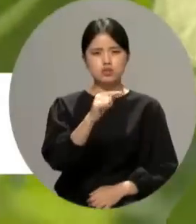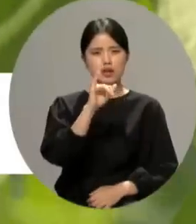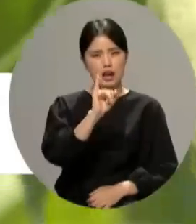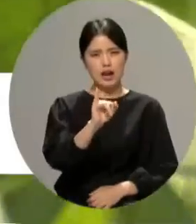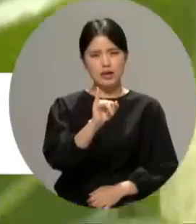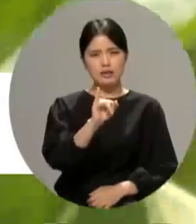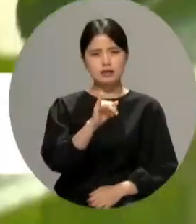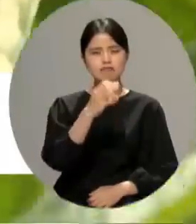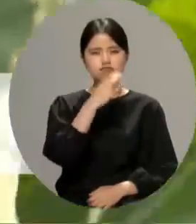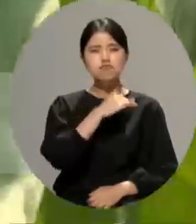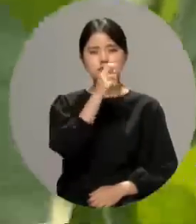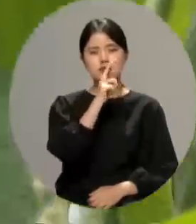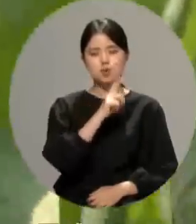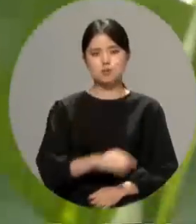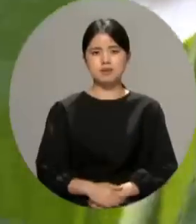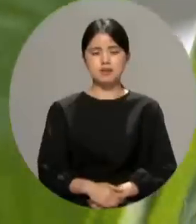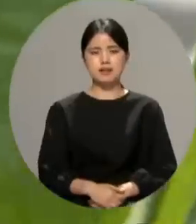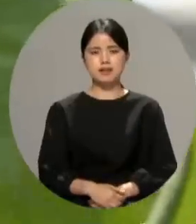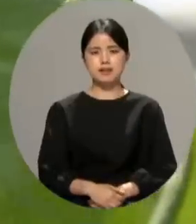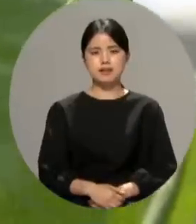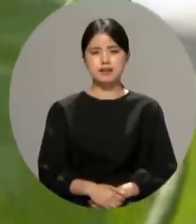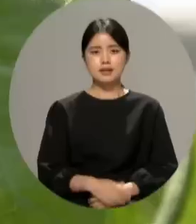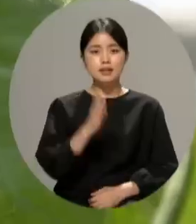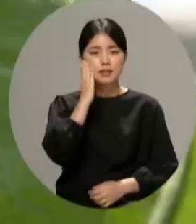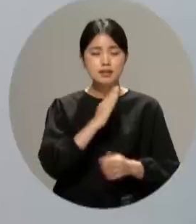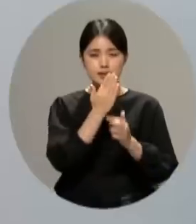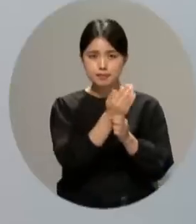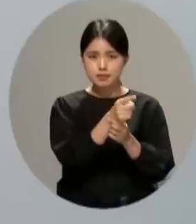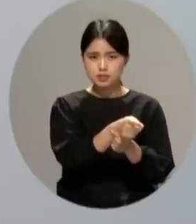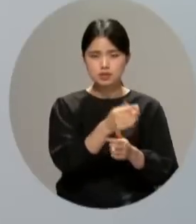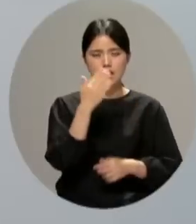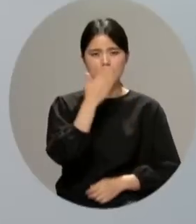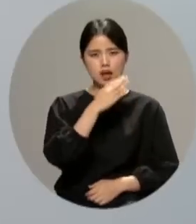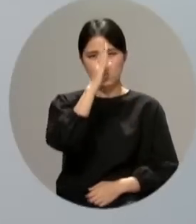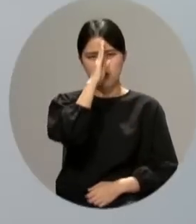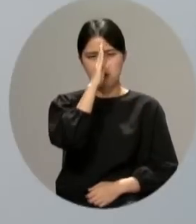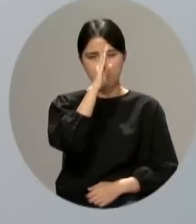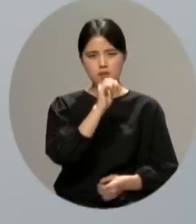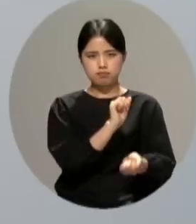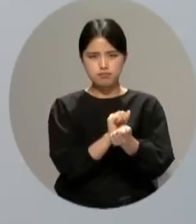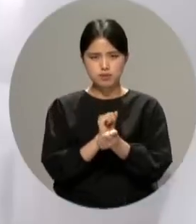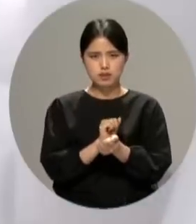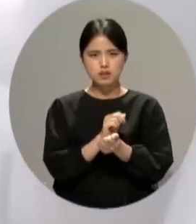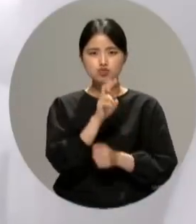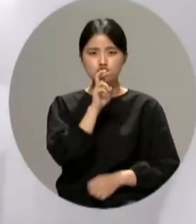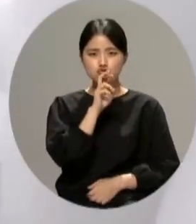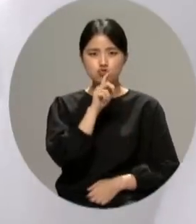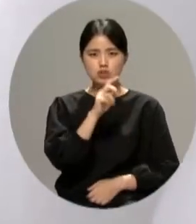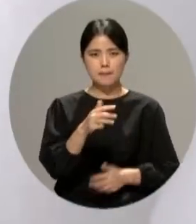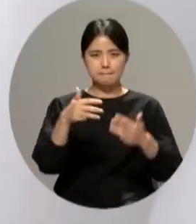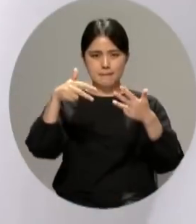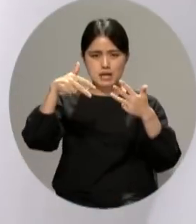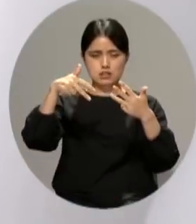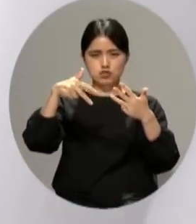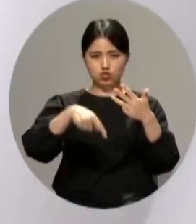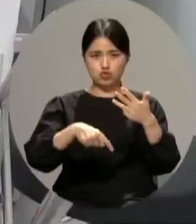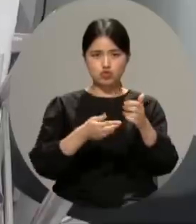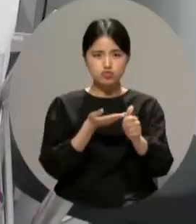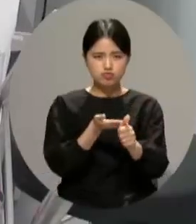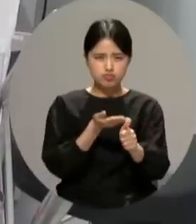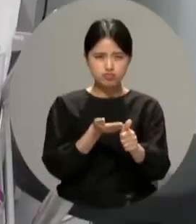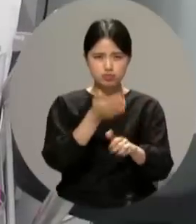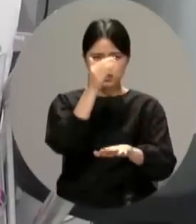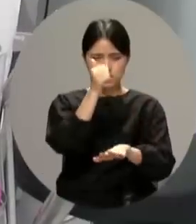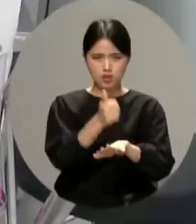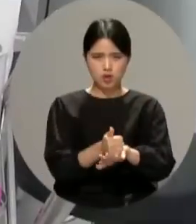풍부하게 함유되어 있습니다 잎 추출물을 당뇨에 걸린 실험 주에 8주간 투여한 결과 공복혈당 과